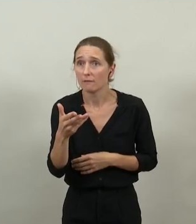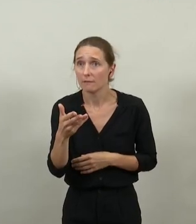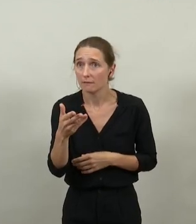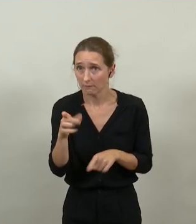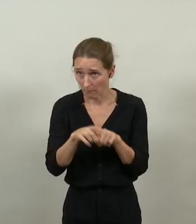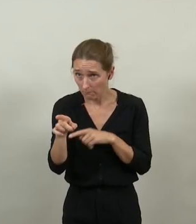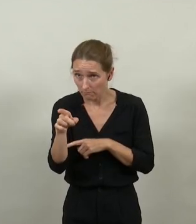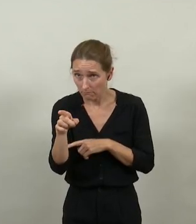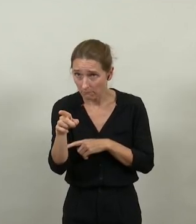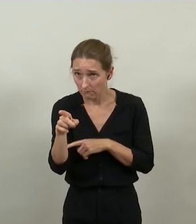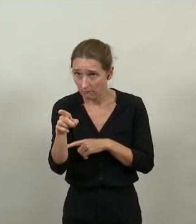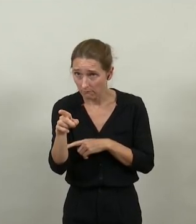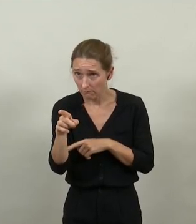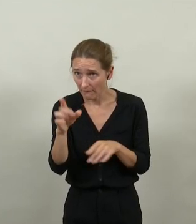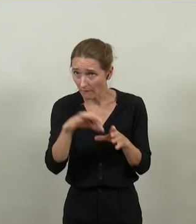vous